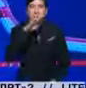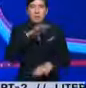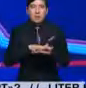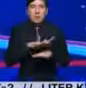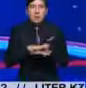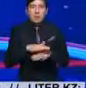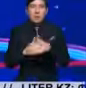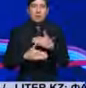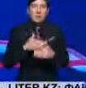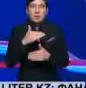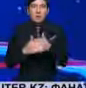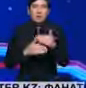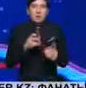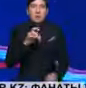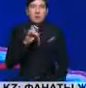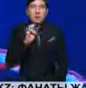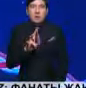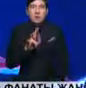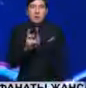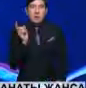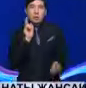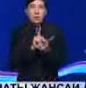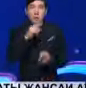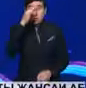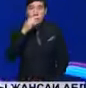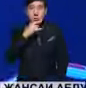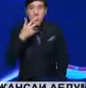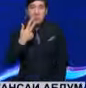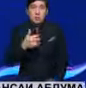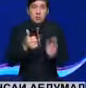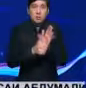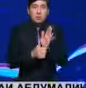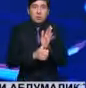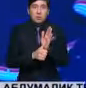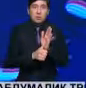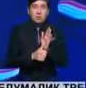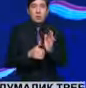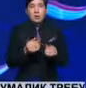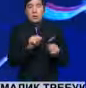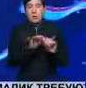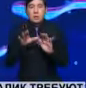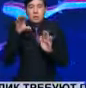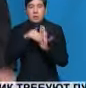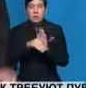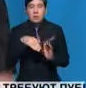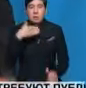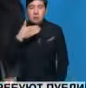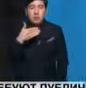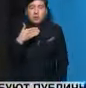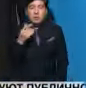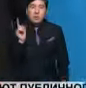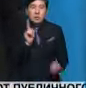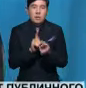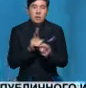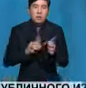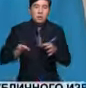реконструкции и развития. Одиль Ринобассо прибыла в Казахстан для участия в 36-м пленарном заседании Совета иностранных инвесторов. В ходе встречи были